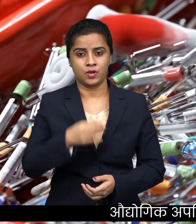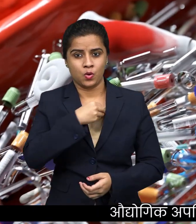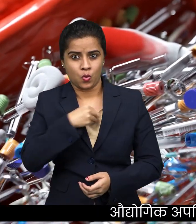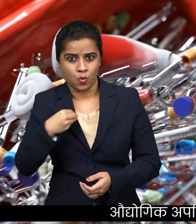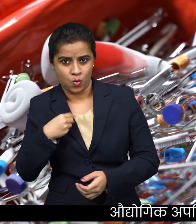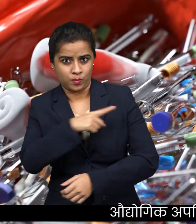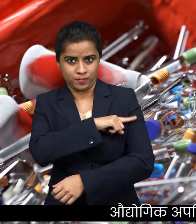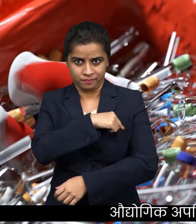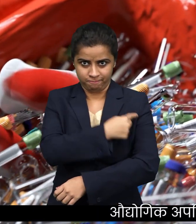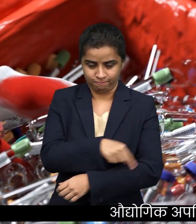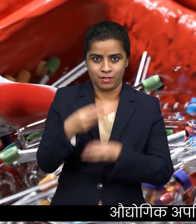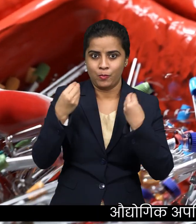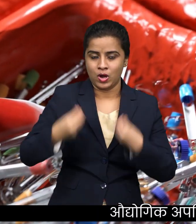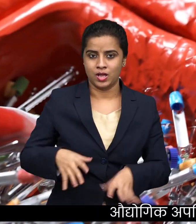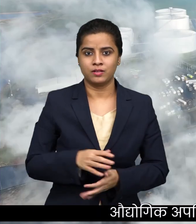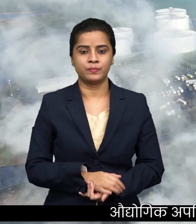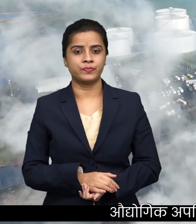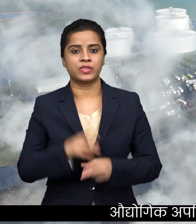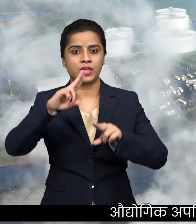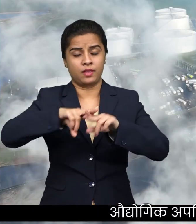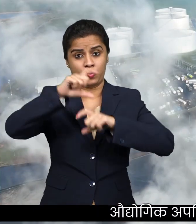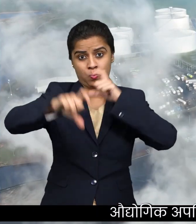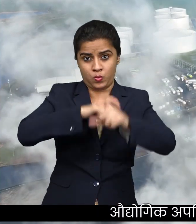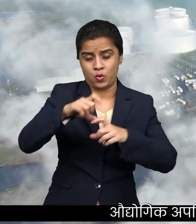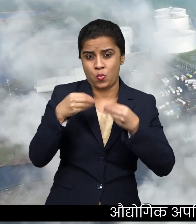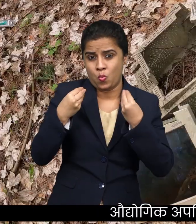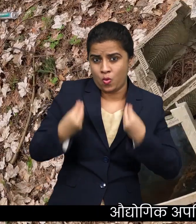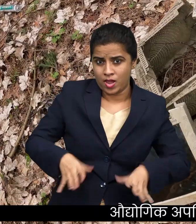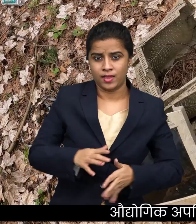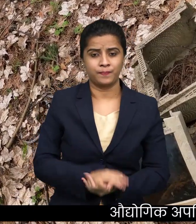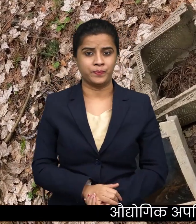औद्योगिक अपशिष्ट और विद्युत अपशिष्ट आदि शामिल हैं।